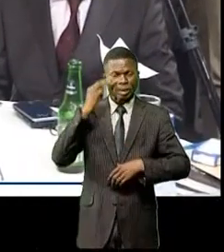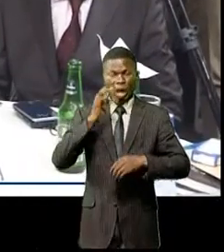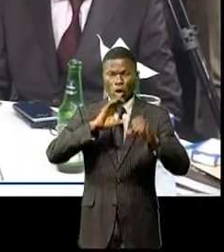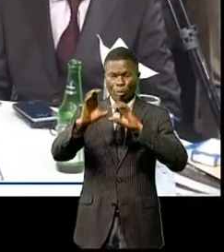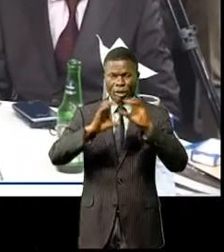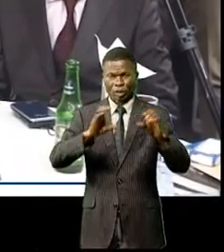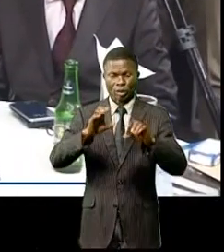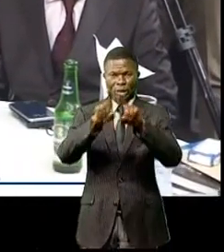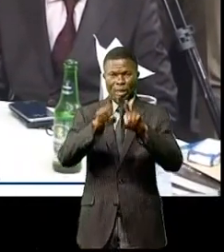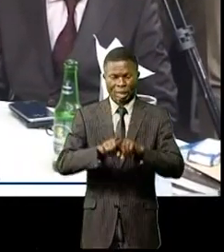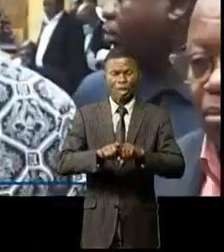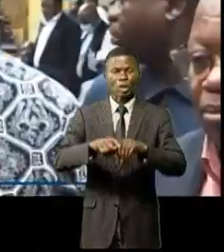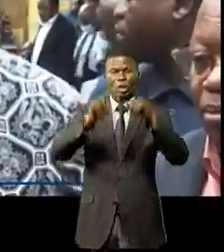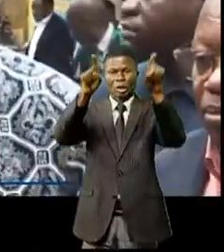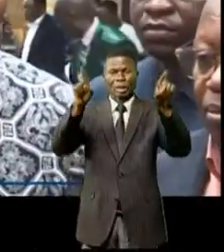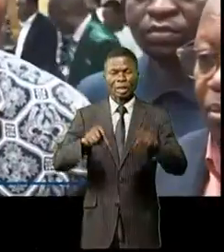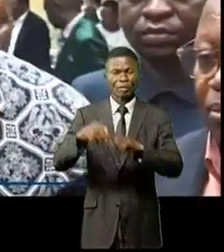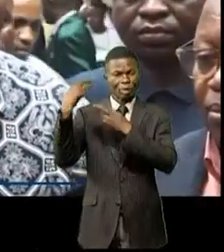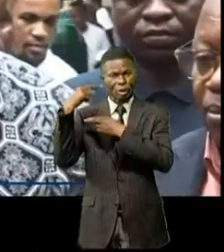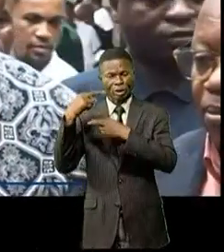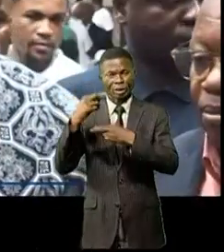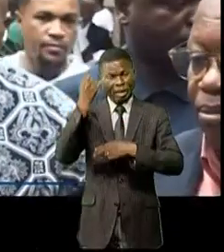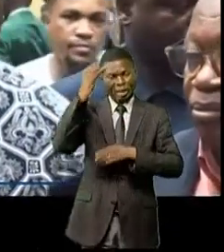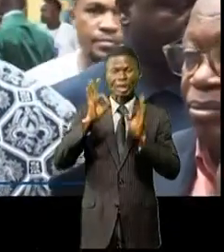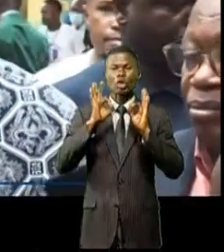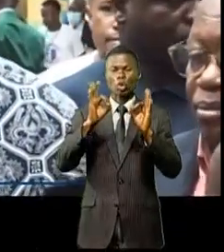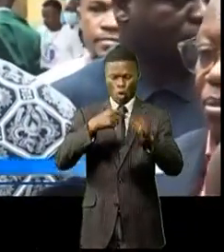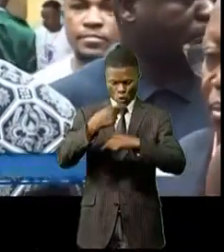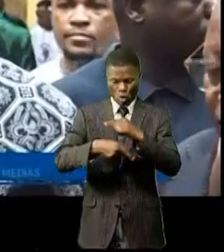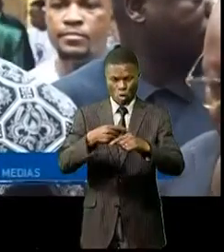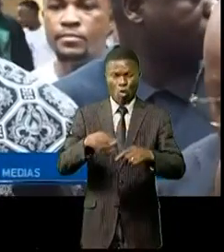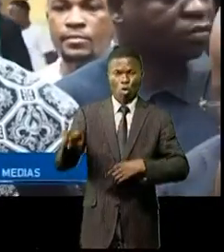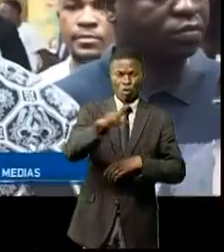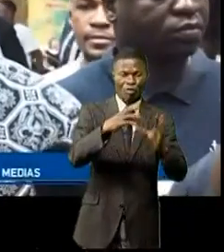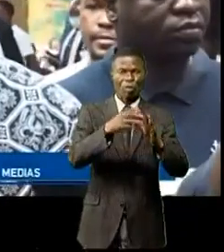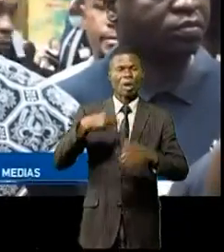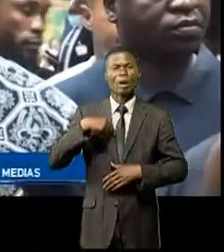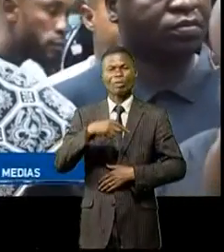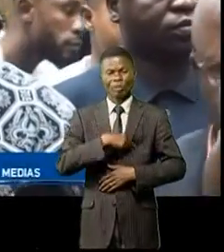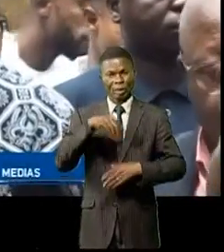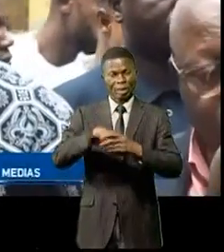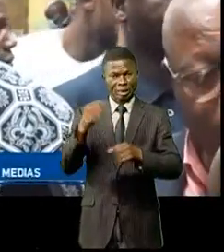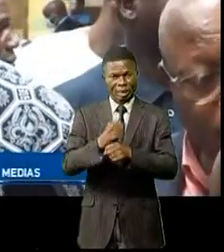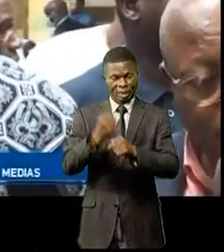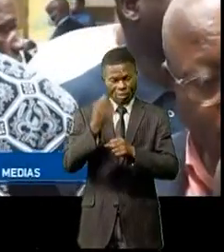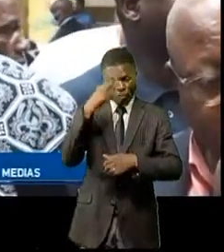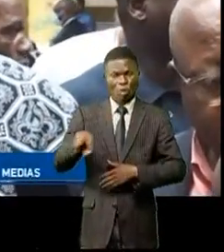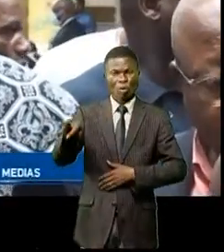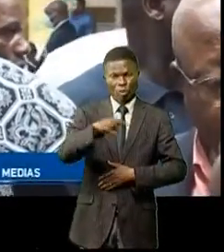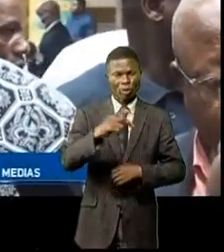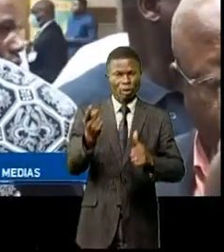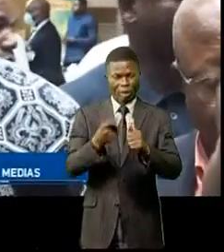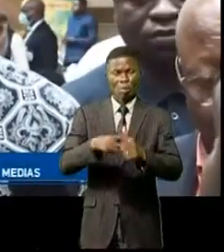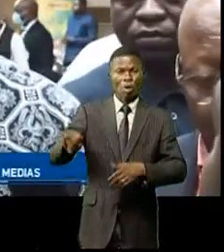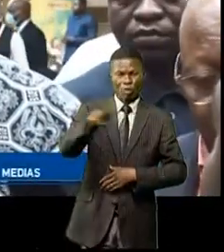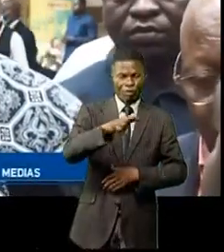de la Communication et des Médias. C'est une nouvelle direction que nous commençons, vous et nous, parce que dans le travail qui est le vôtre, c'est d'abord vous en